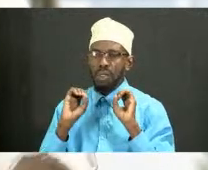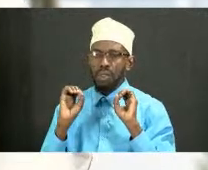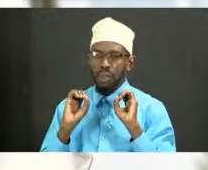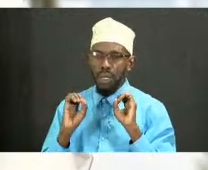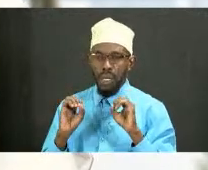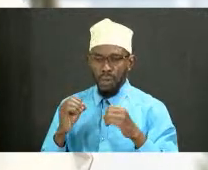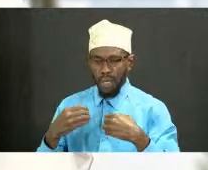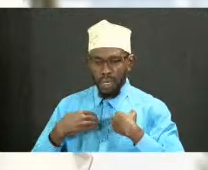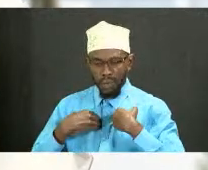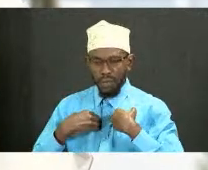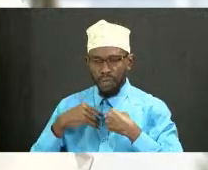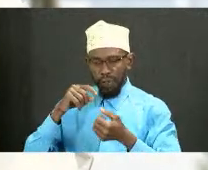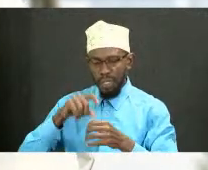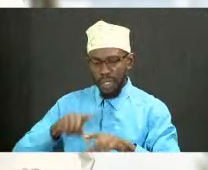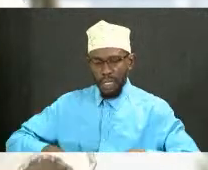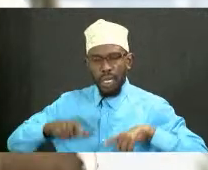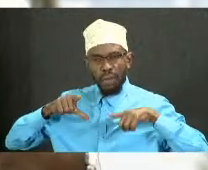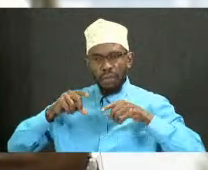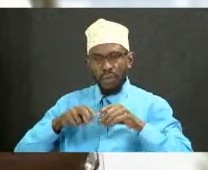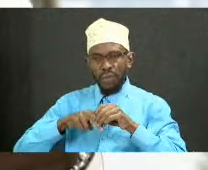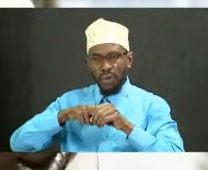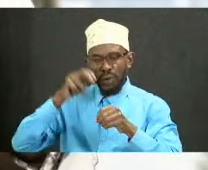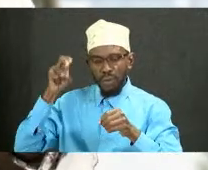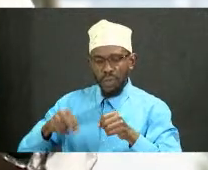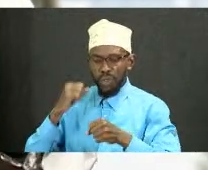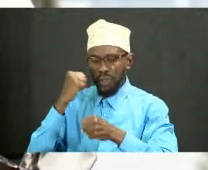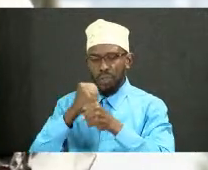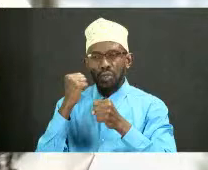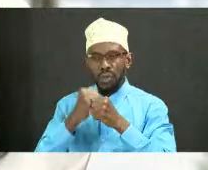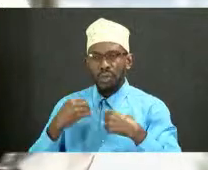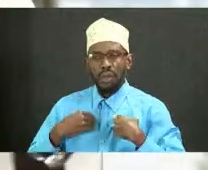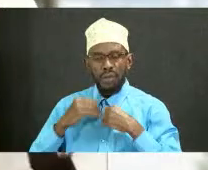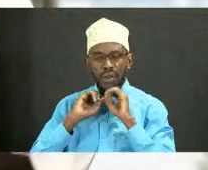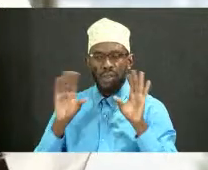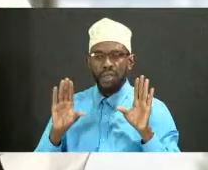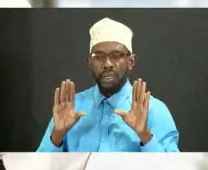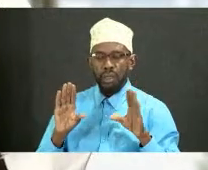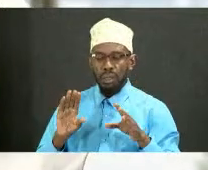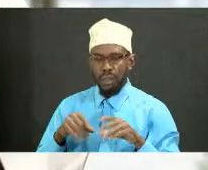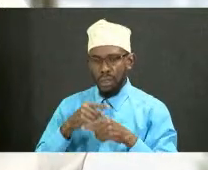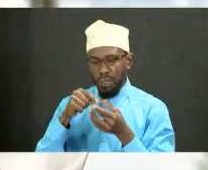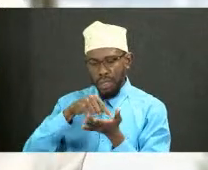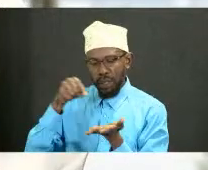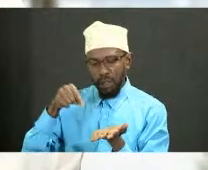na sasa amekumbana na hali kama hii. Tunaona mambo haya